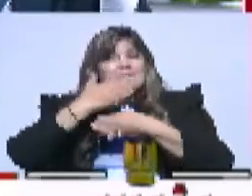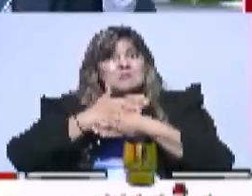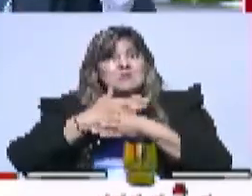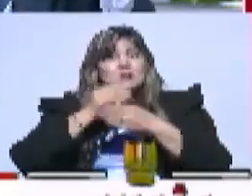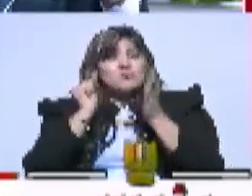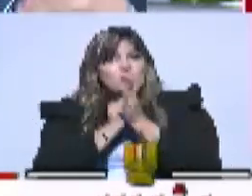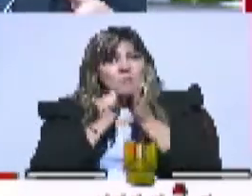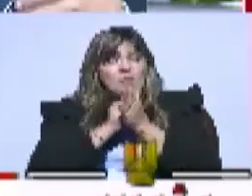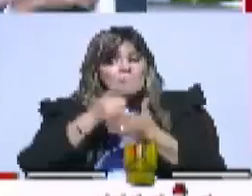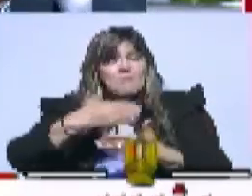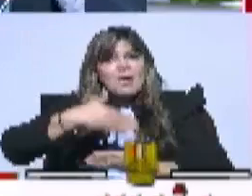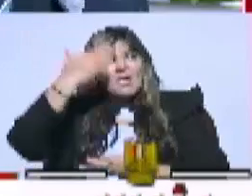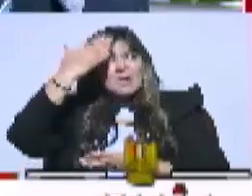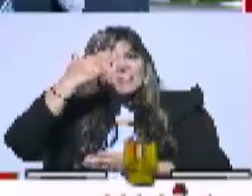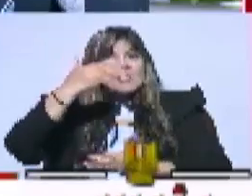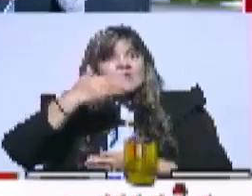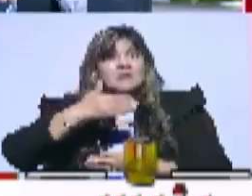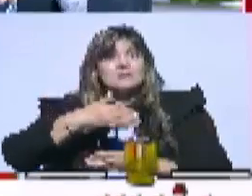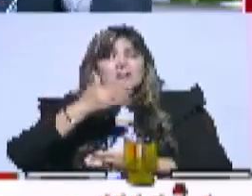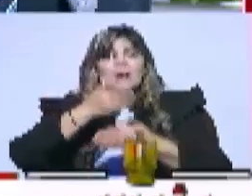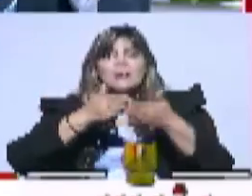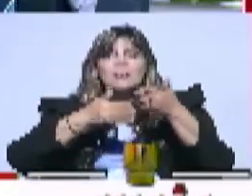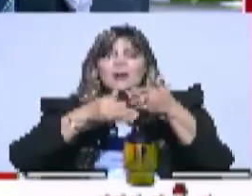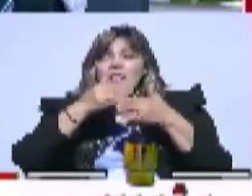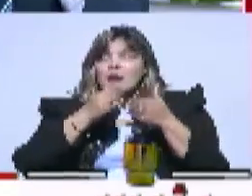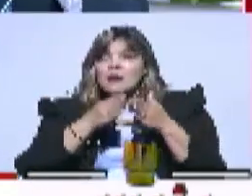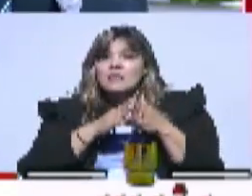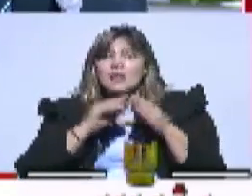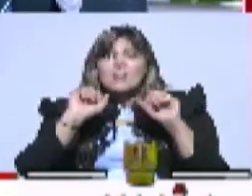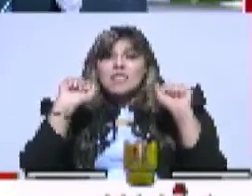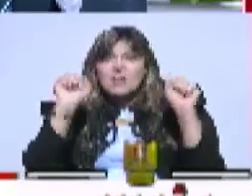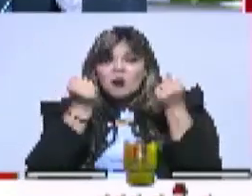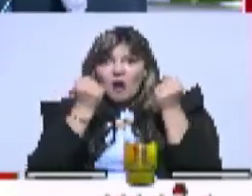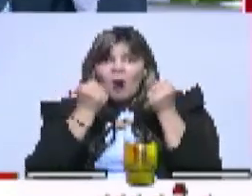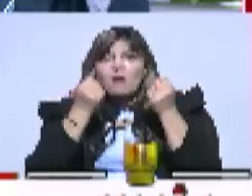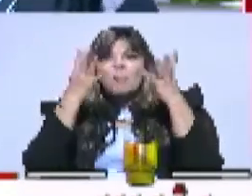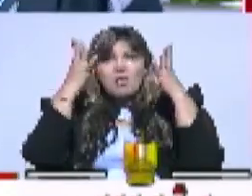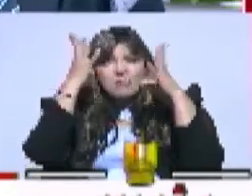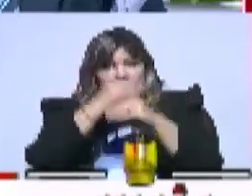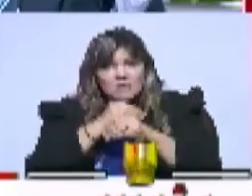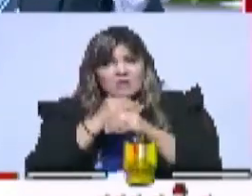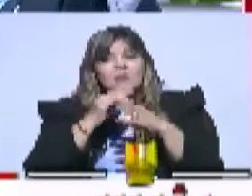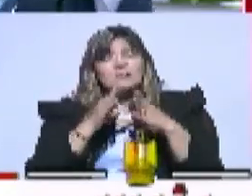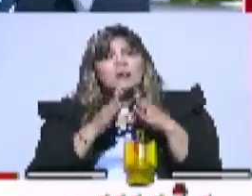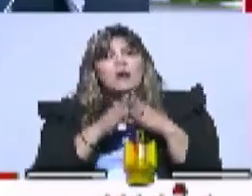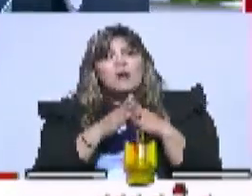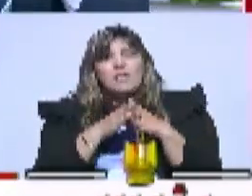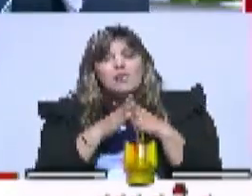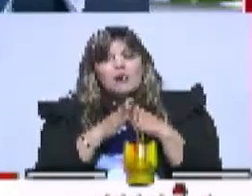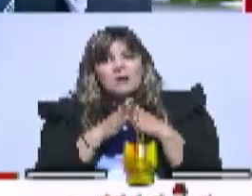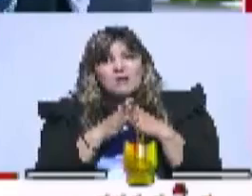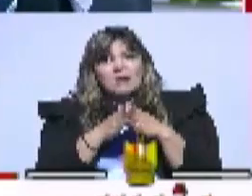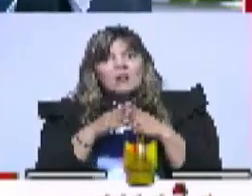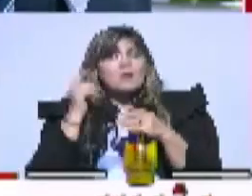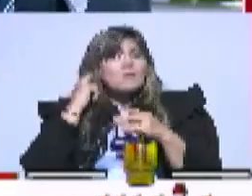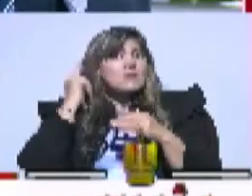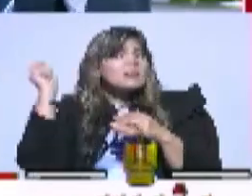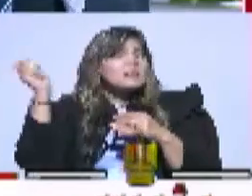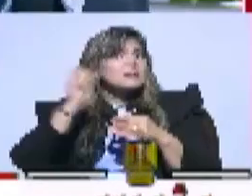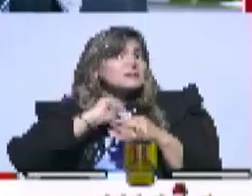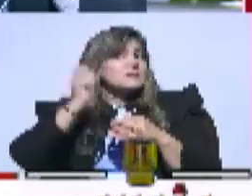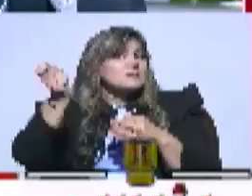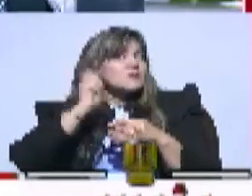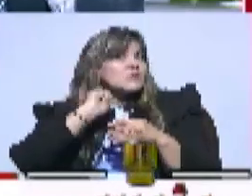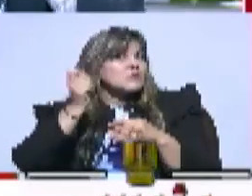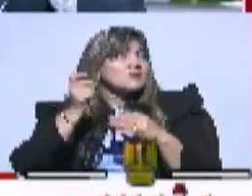ساتر اسمنتي ومعنى انه الكهرباء تقطع لما صفارة الانذار تضرب ومعنى